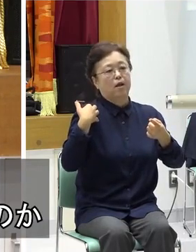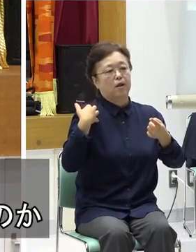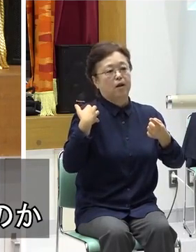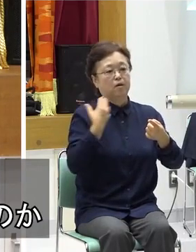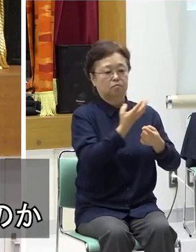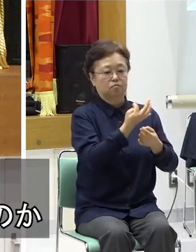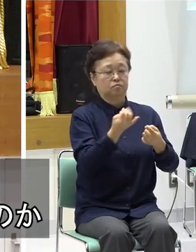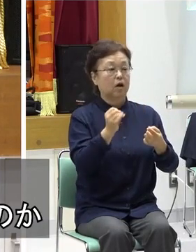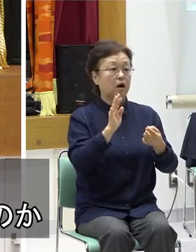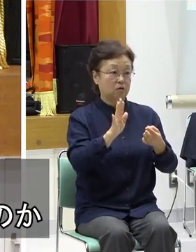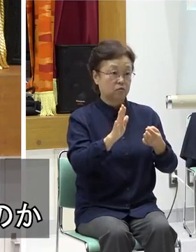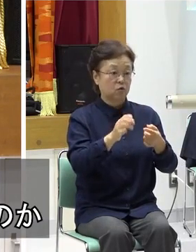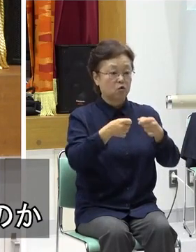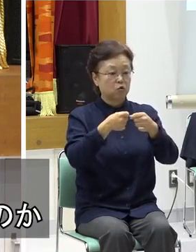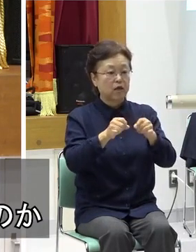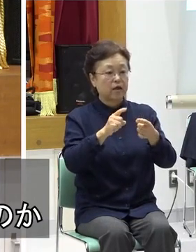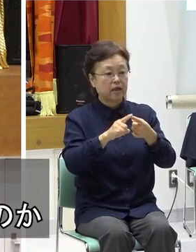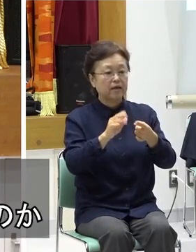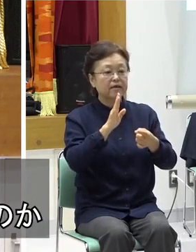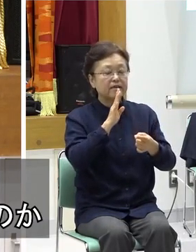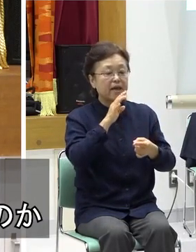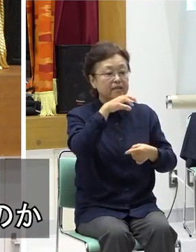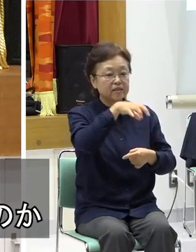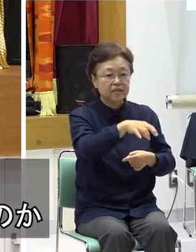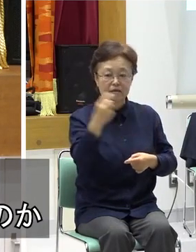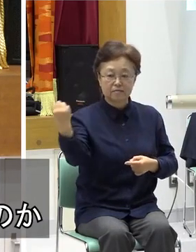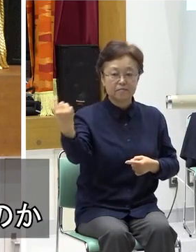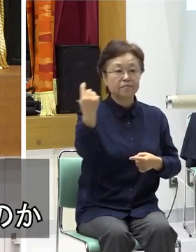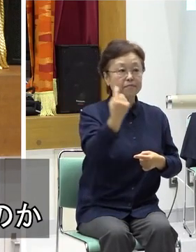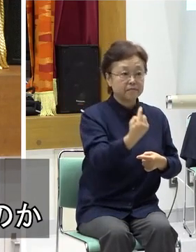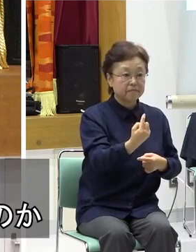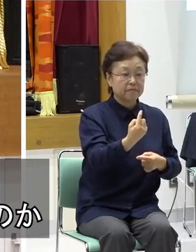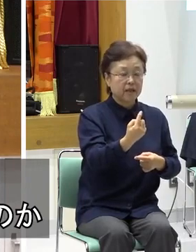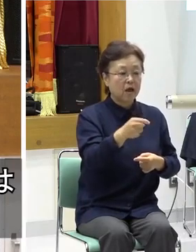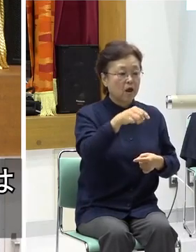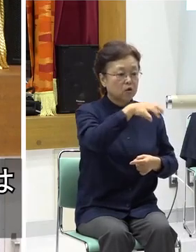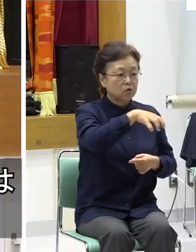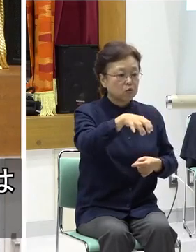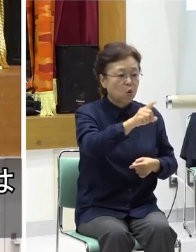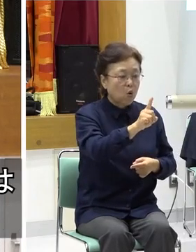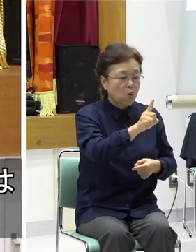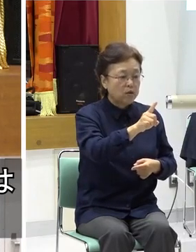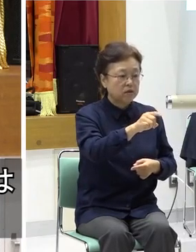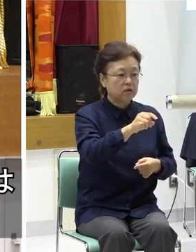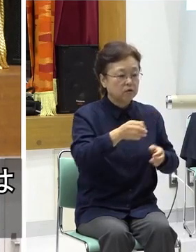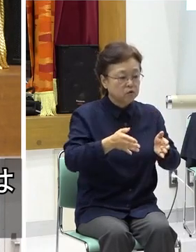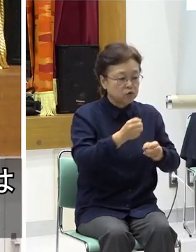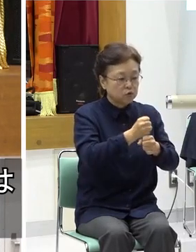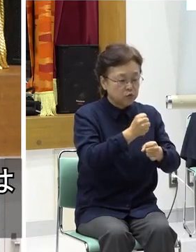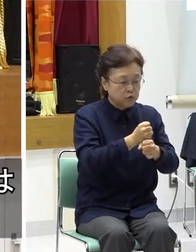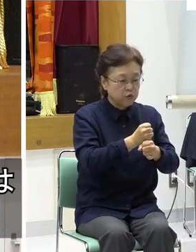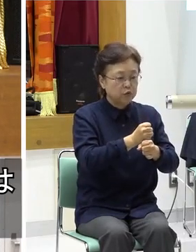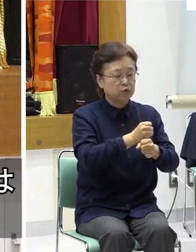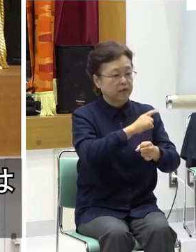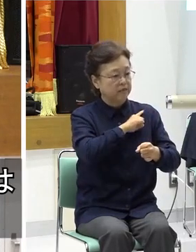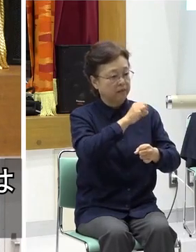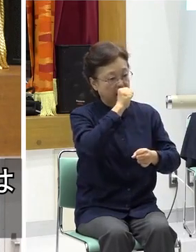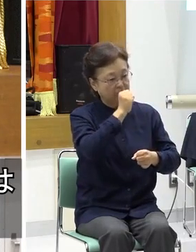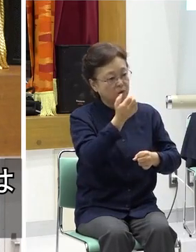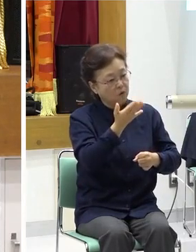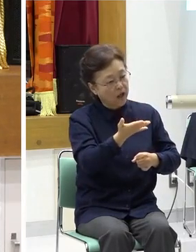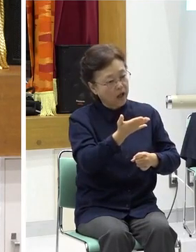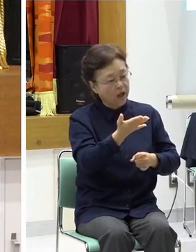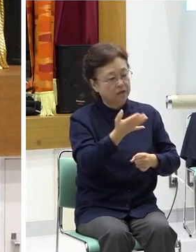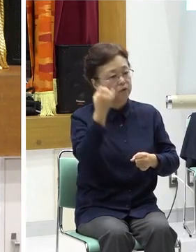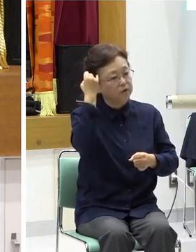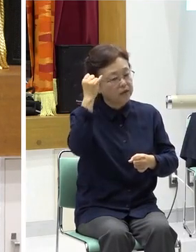に現地でどこにどういうふうに引くことが一番いいのかというのを聞かせてもらえるというのは大変ありがたいと思